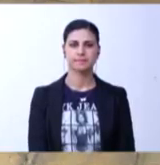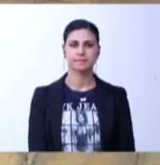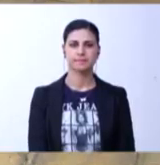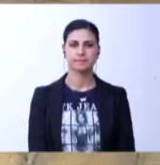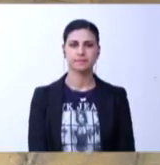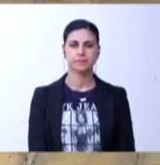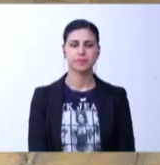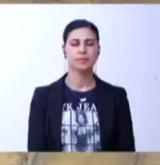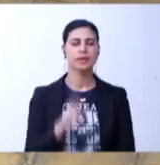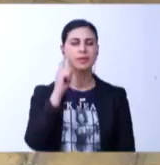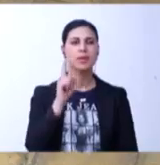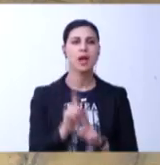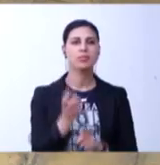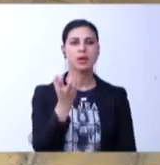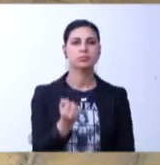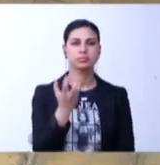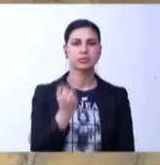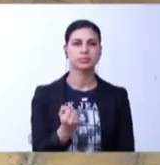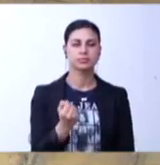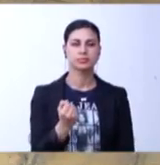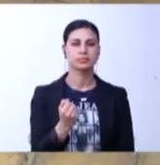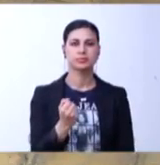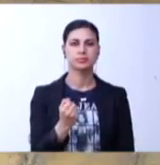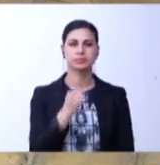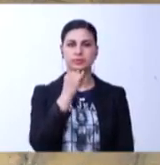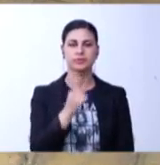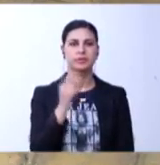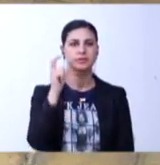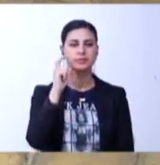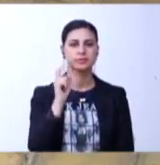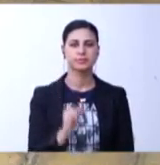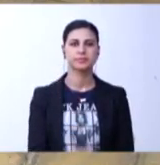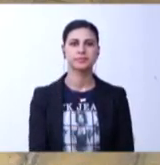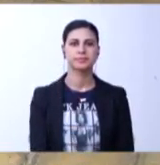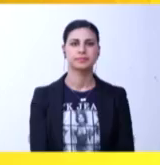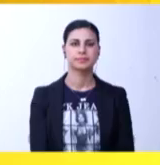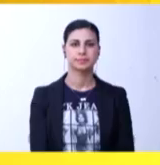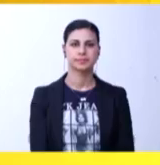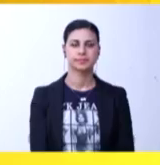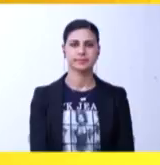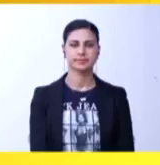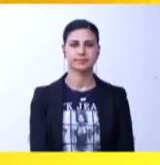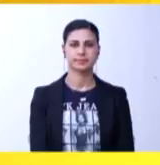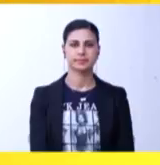დიახ, წდება თქვენი ხმა სამწუხაროდ. ბრძანეთ, ხალბატონო.